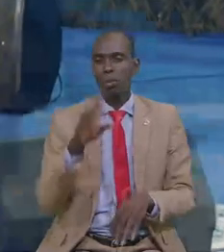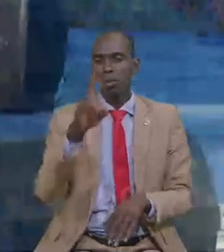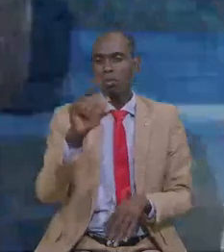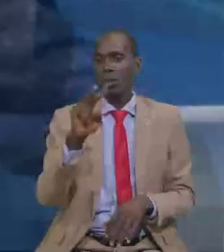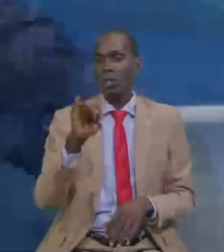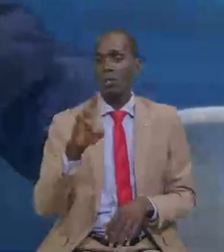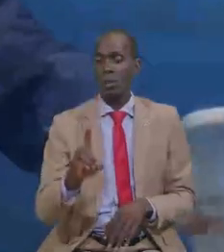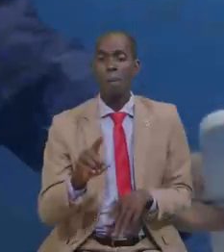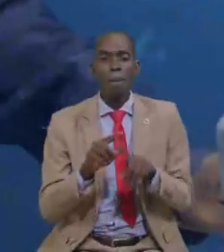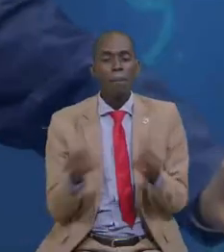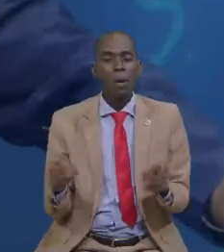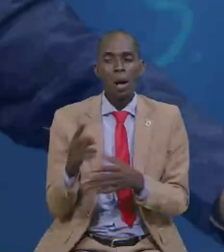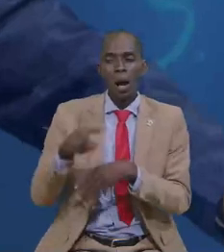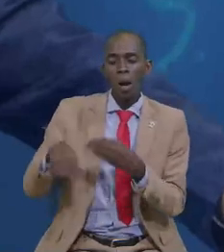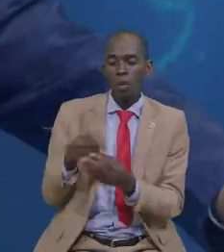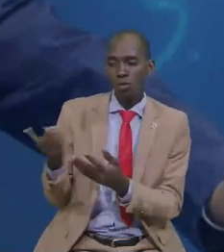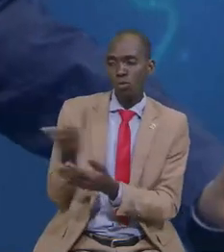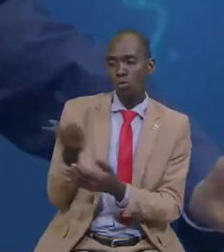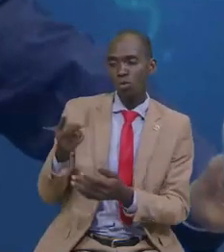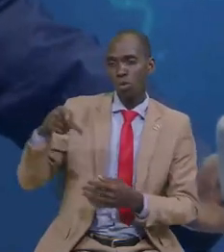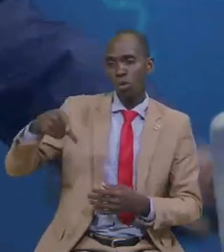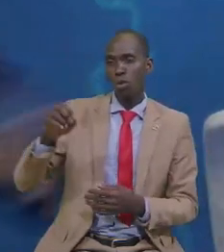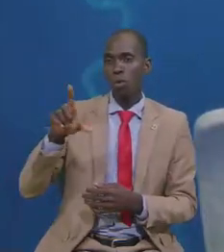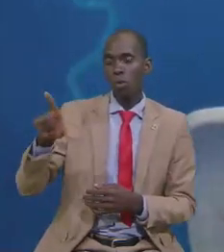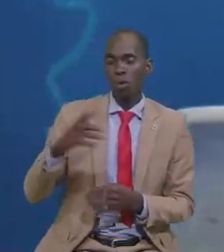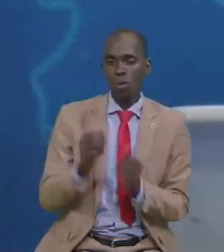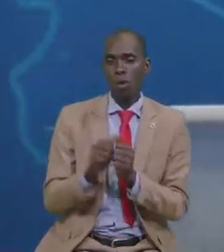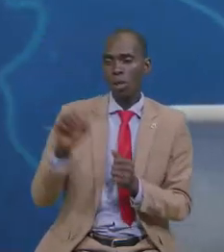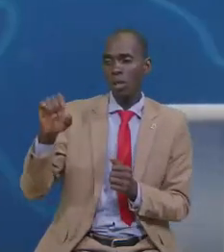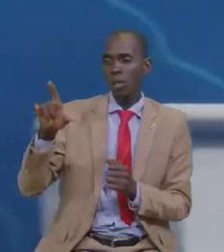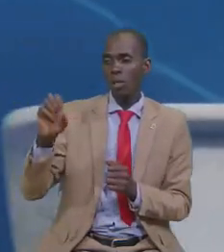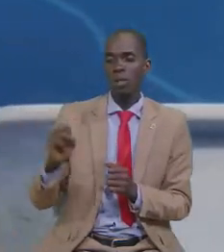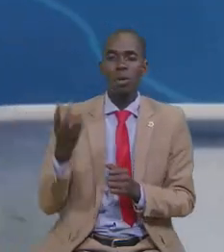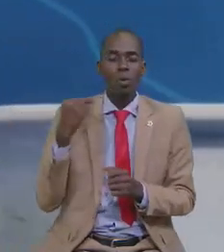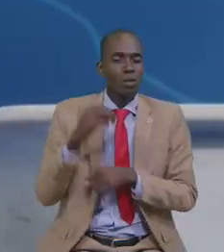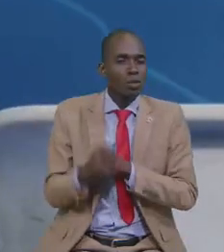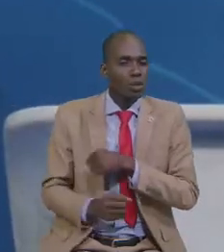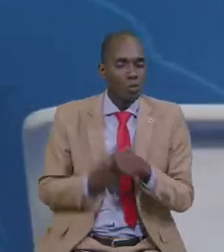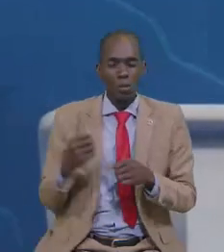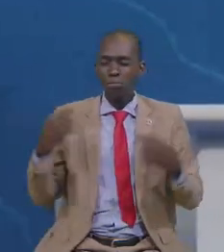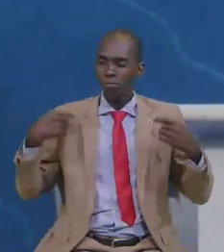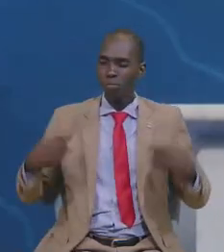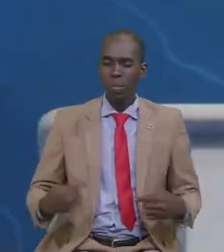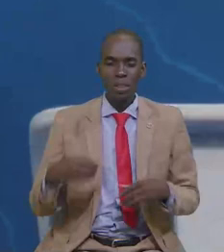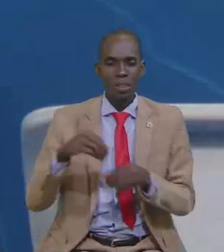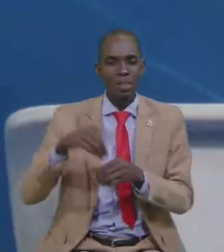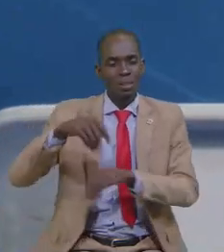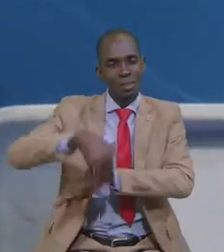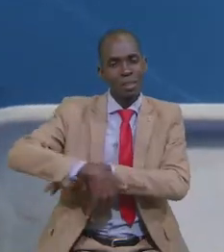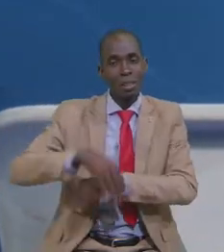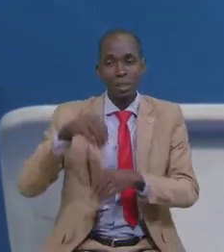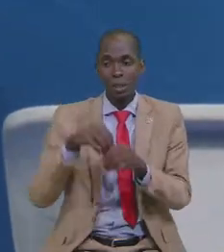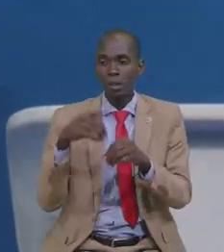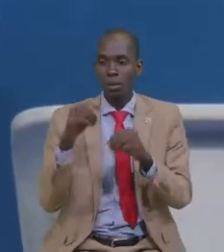cas de Paul et Silas, c'était à minuit, ils souffraient et la douleur était intense. Ils